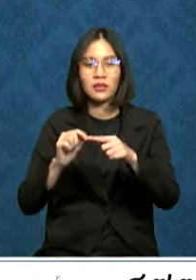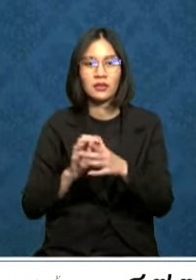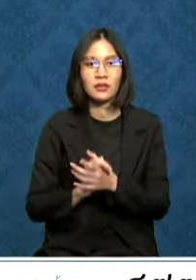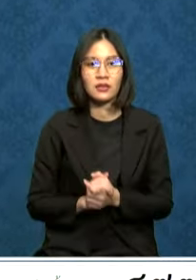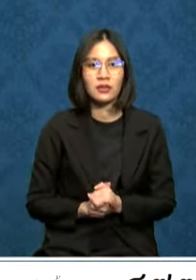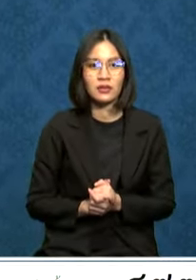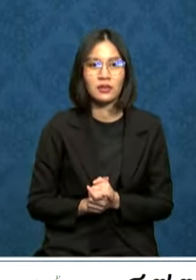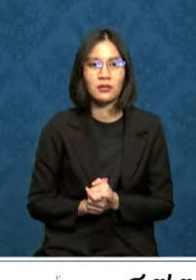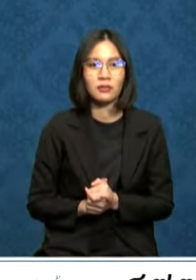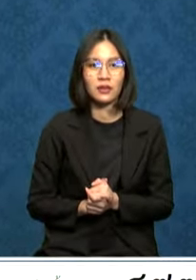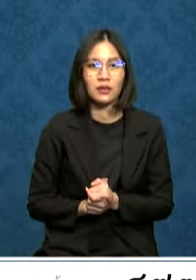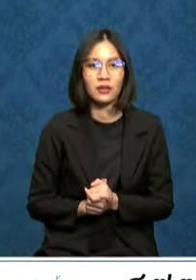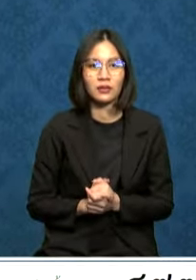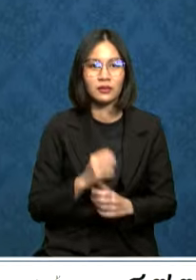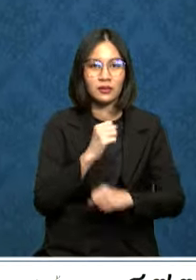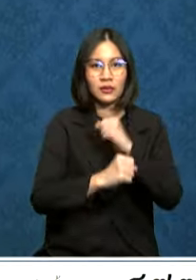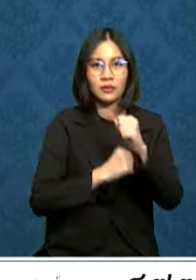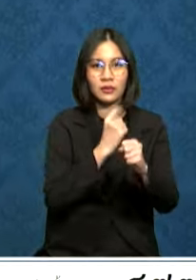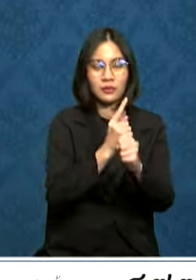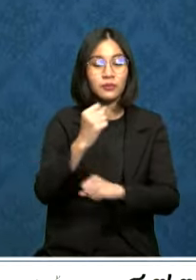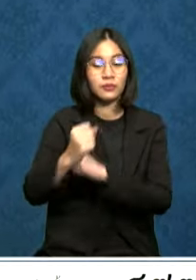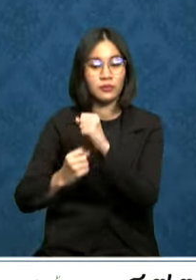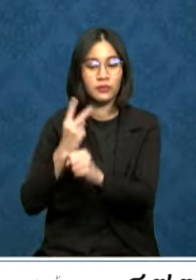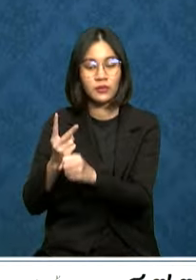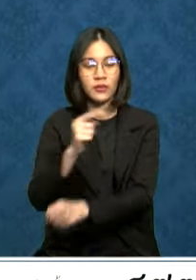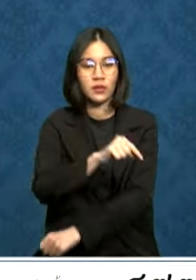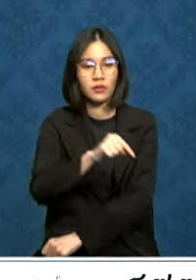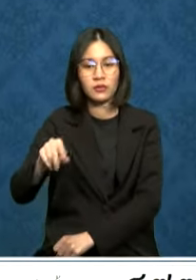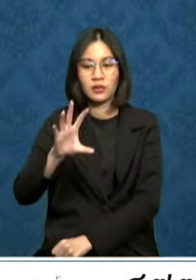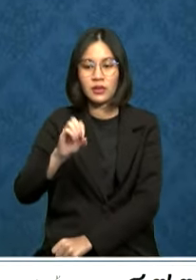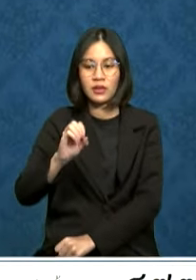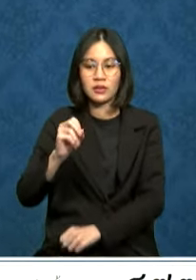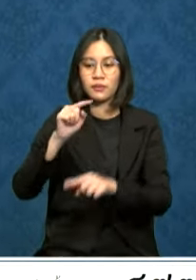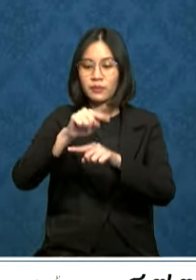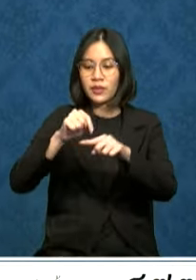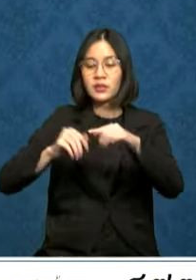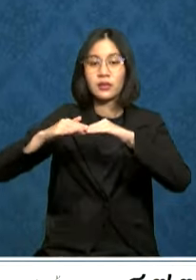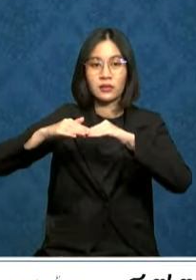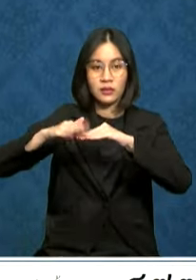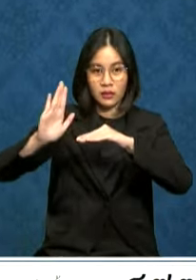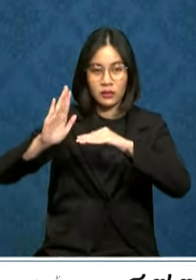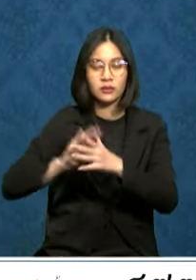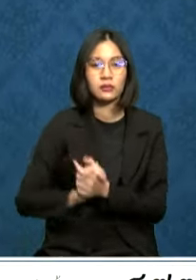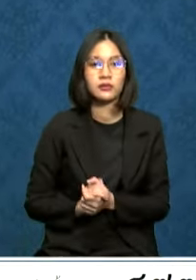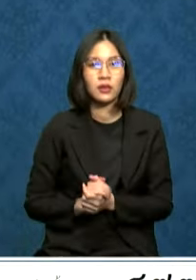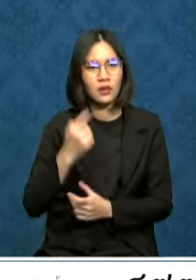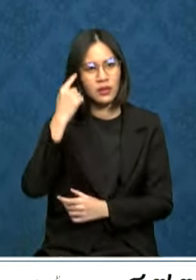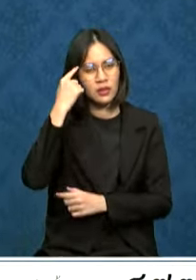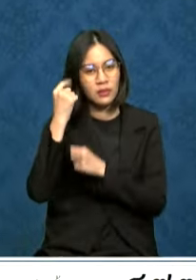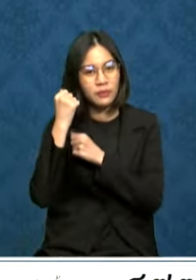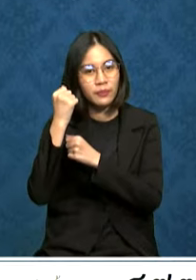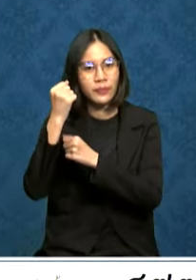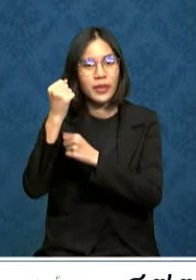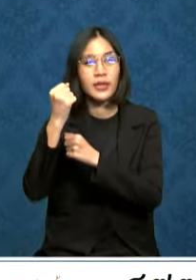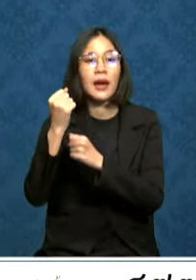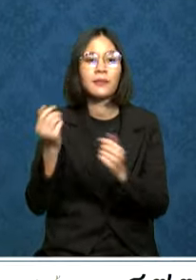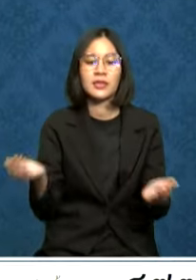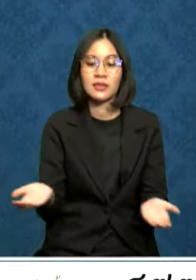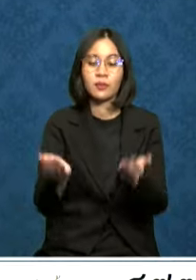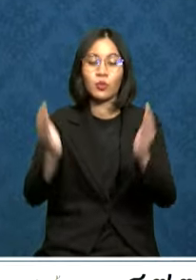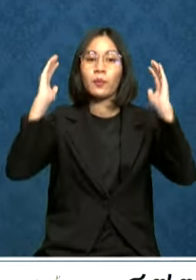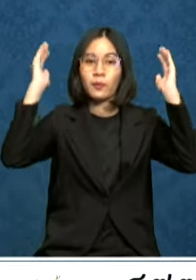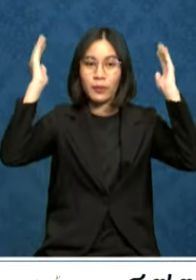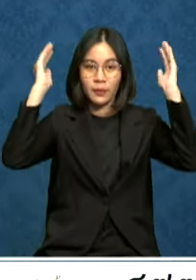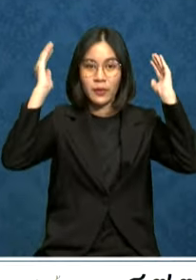ถ้ระทานดูสองปีเนี่ที่ทำเกิน 50% นะคะเราก็พยายามลนลงใช่ไ ที่